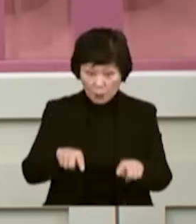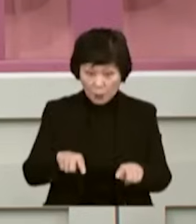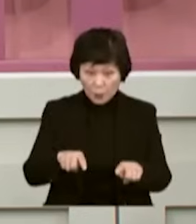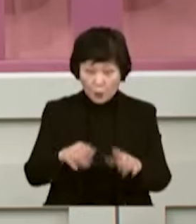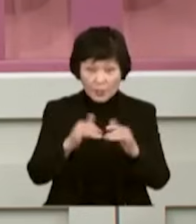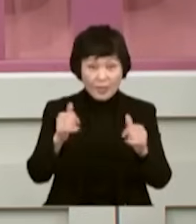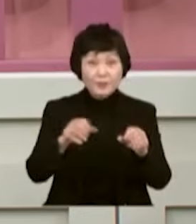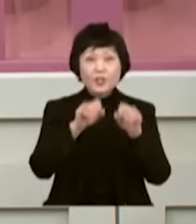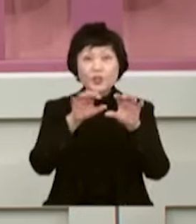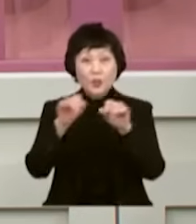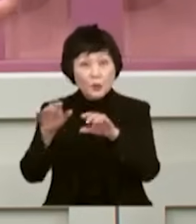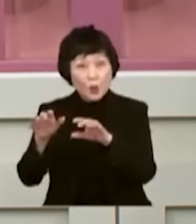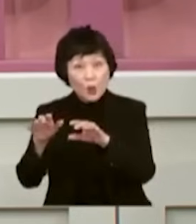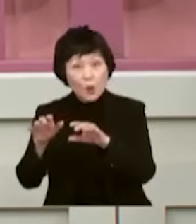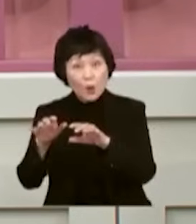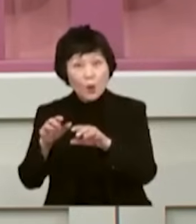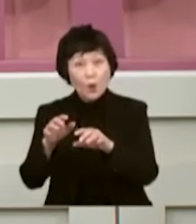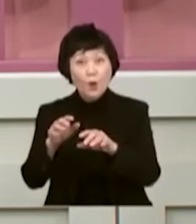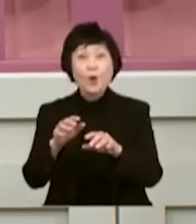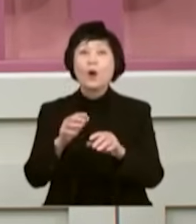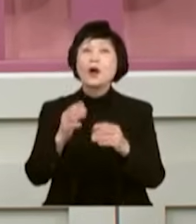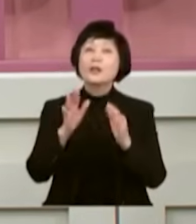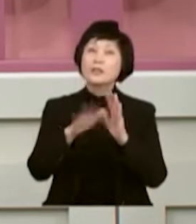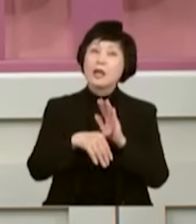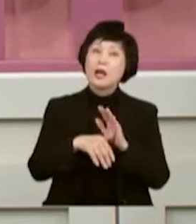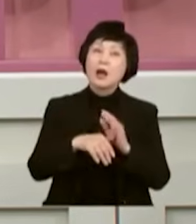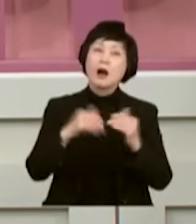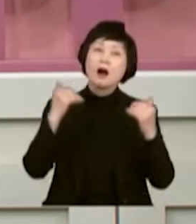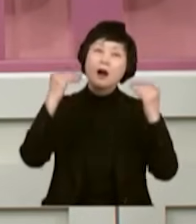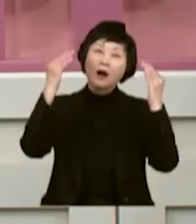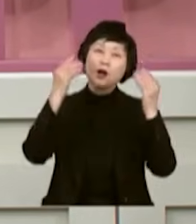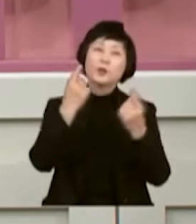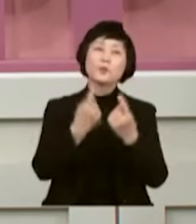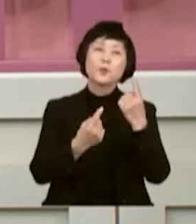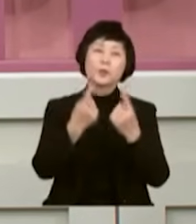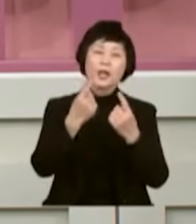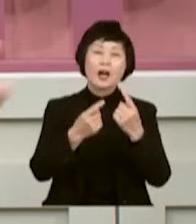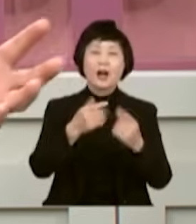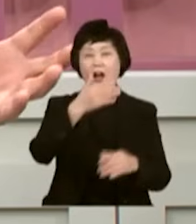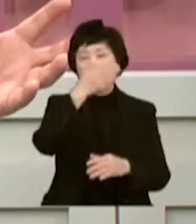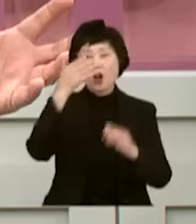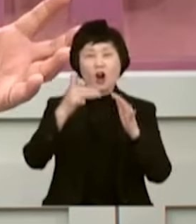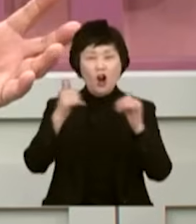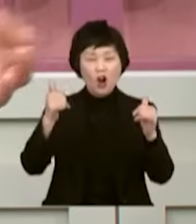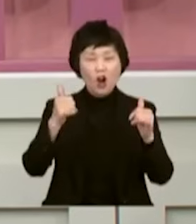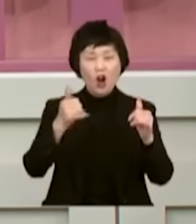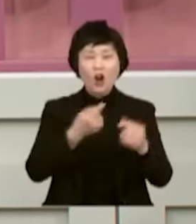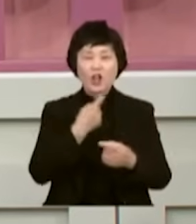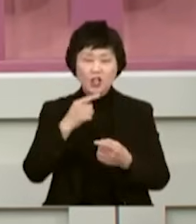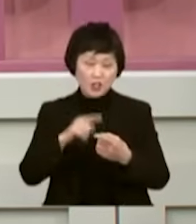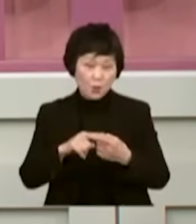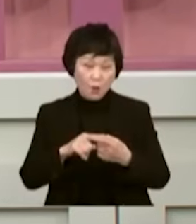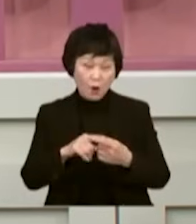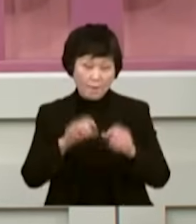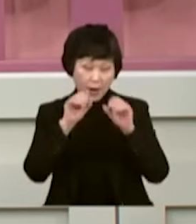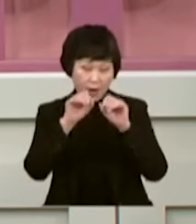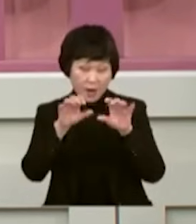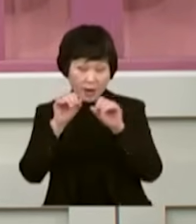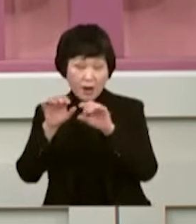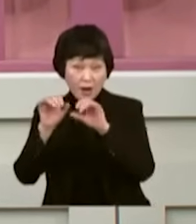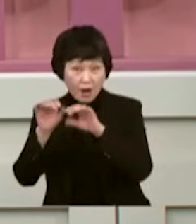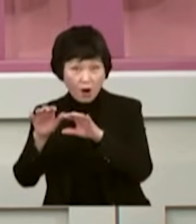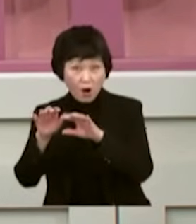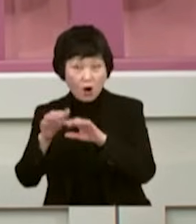전도하려니까 어른보다도 청년이 잘 되더라고요. 예. 난 청년 목회해달라고 기도한 적도 없는데 막 7, 80명에서 130명씩